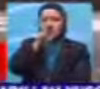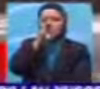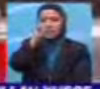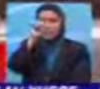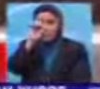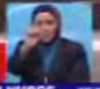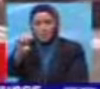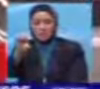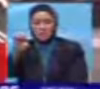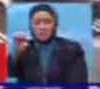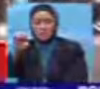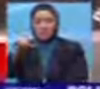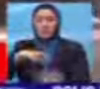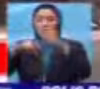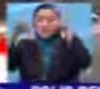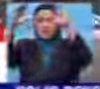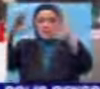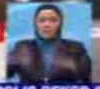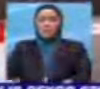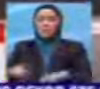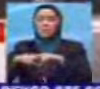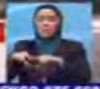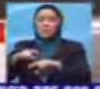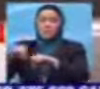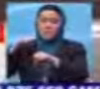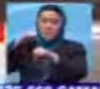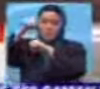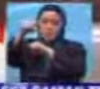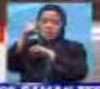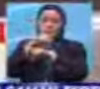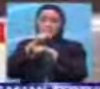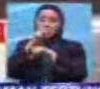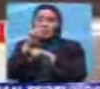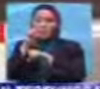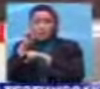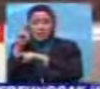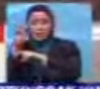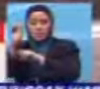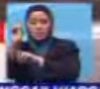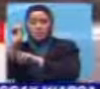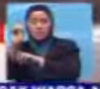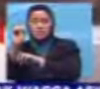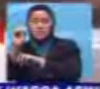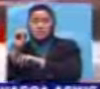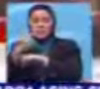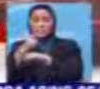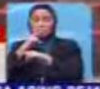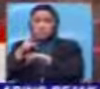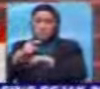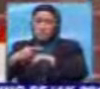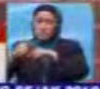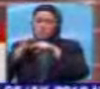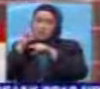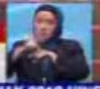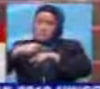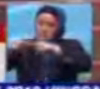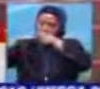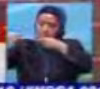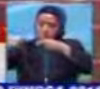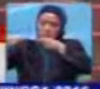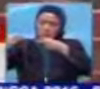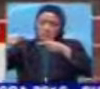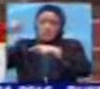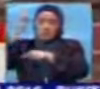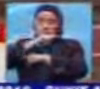Kasiba secara pukulan technical knockout KO pada minit kedua pusingan keempat. Diberikan tentangan hebat pada pusingan pertama,